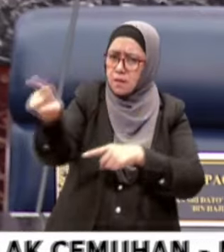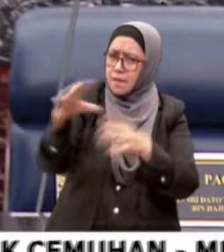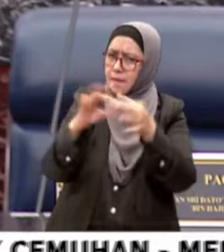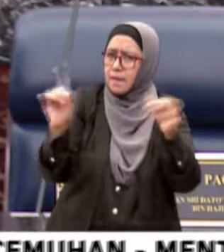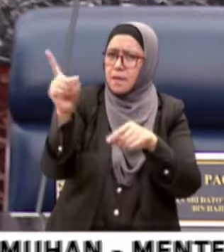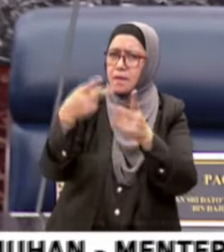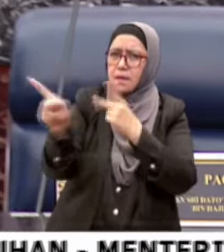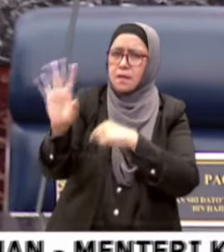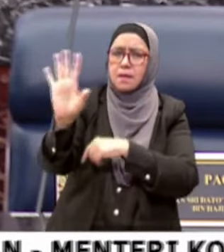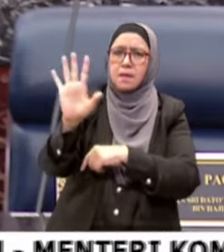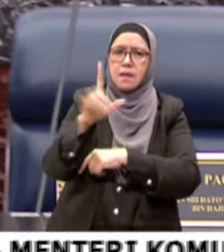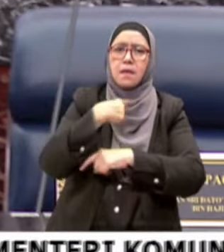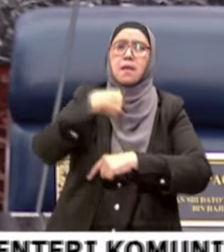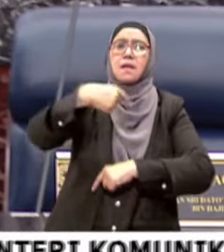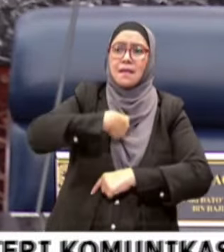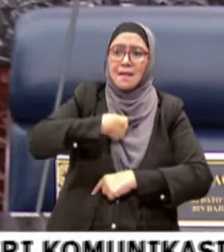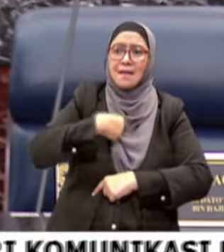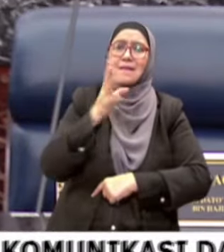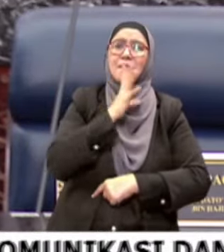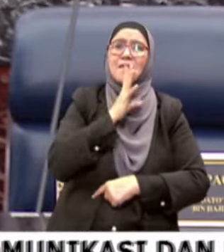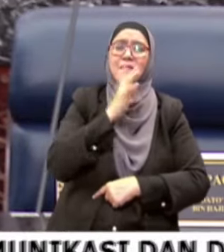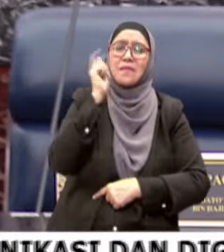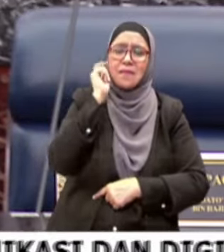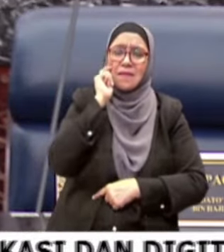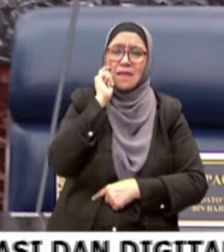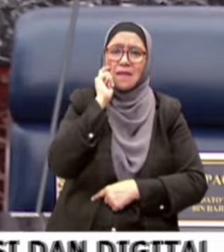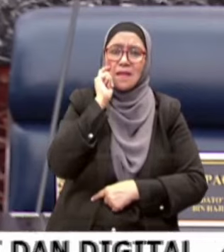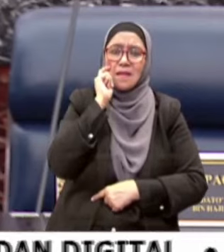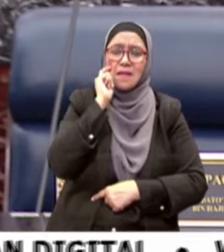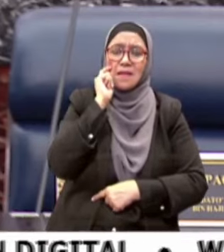overall eh pertumbuhan itu